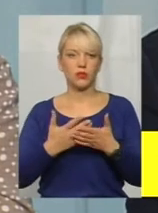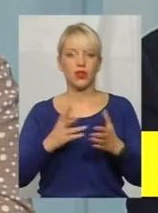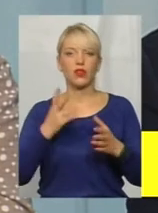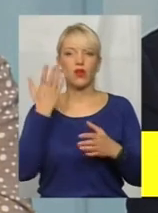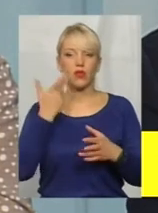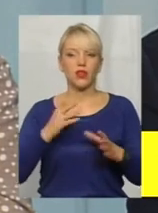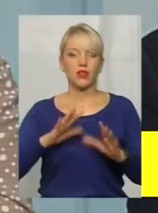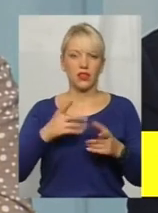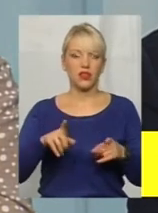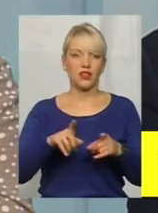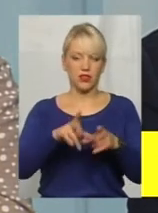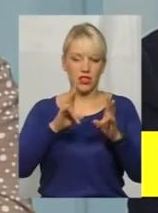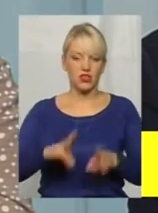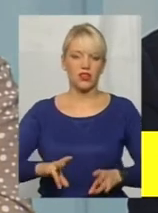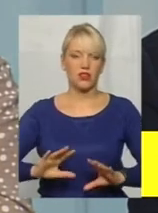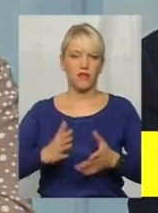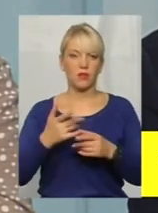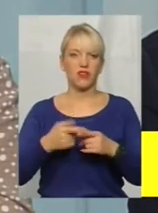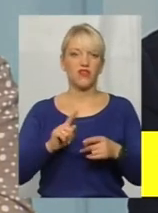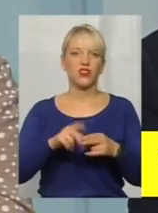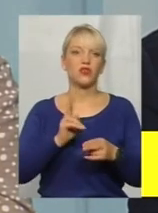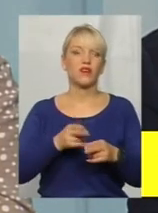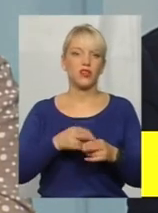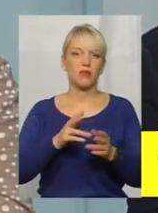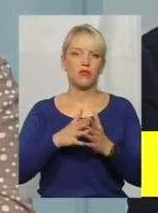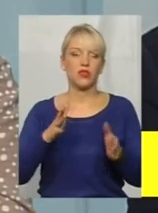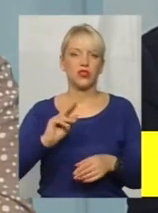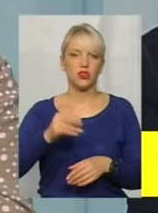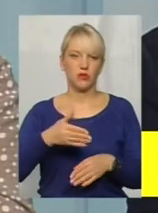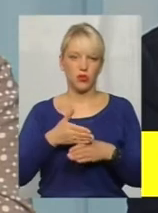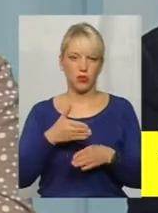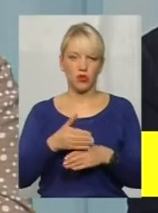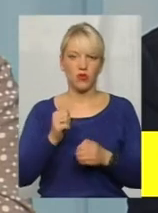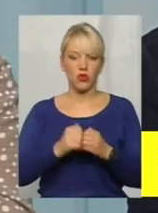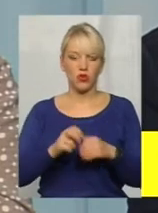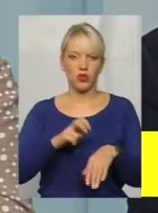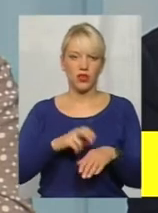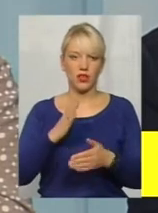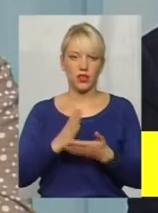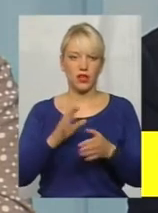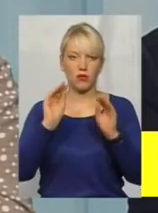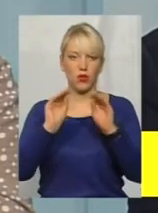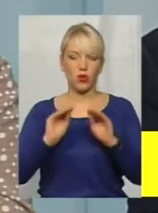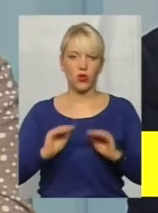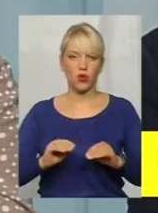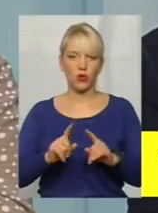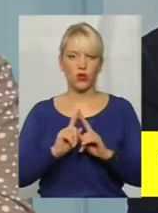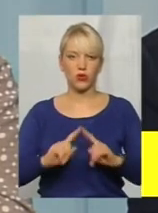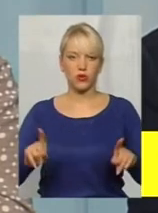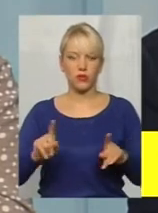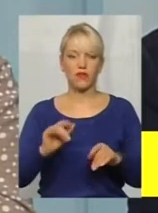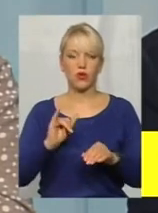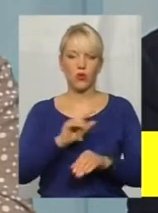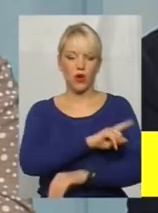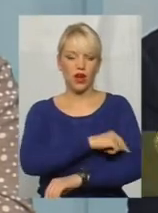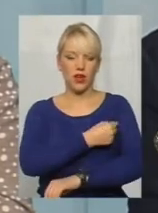такий нещасний випадок, вони, як правило, більше заважають, чим допомагають. Кожного лікаря є локальний протокол, в особливості в лікаря швидкої